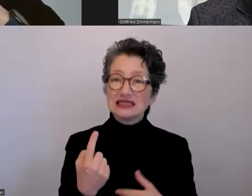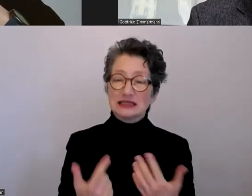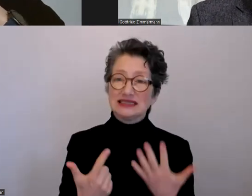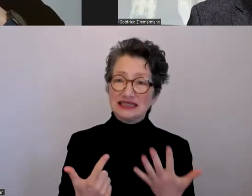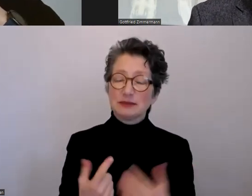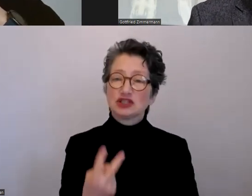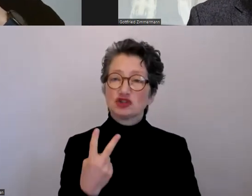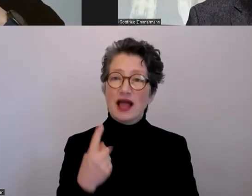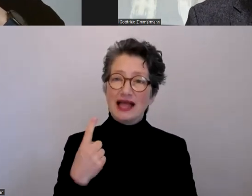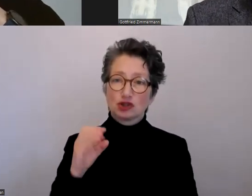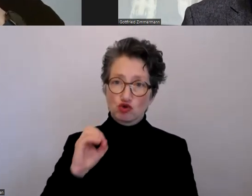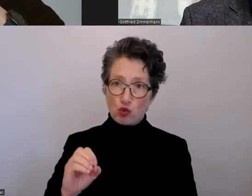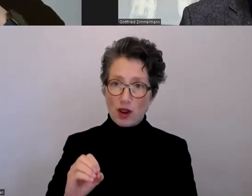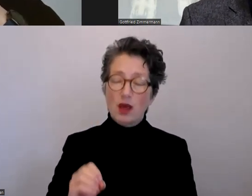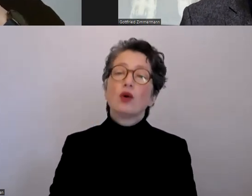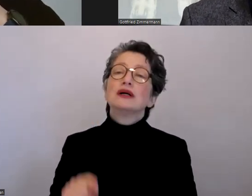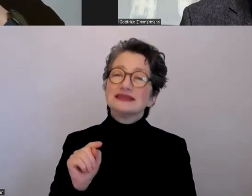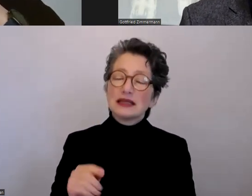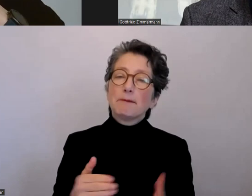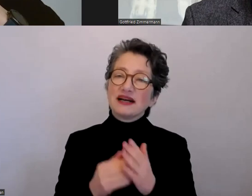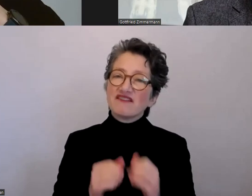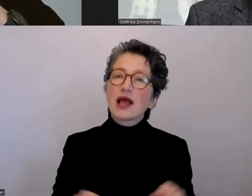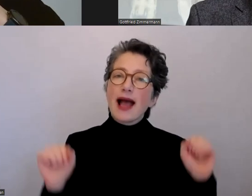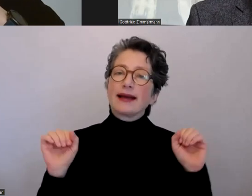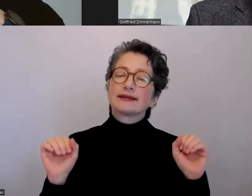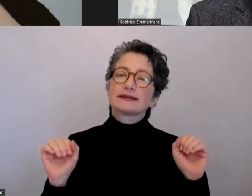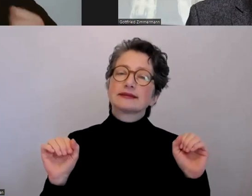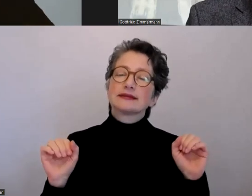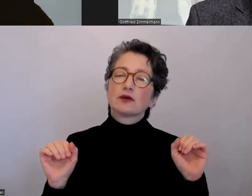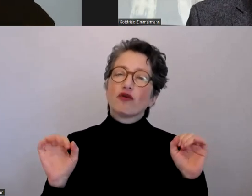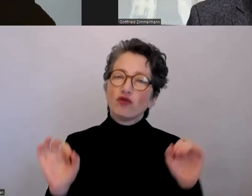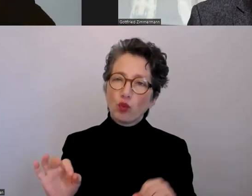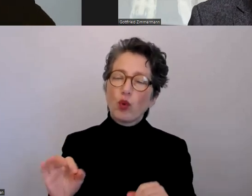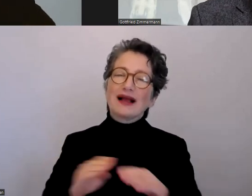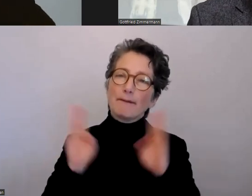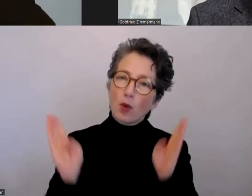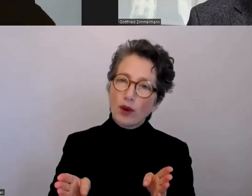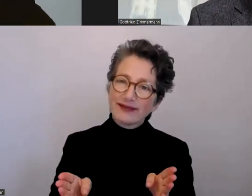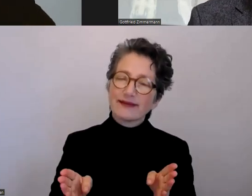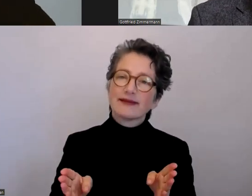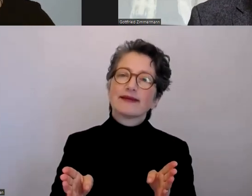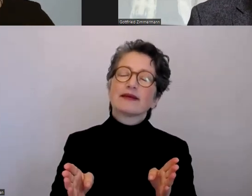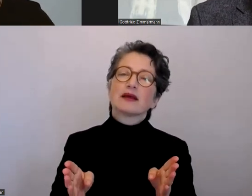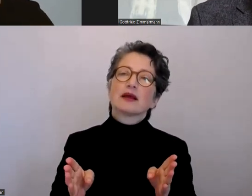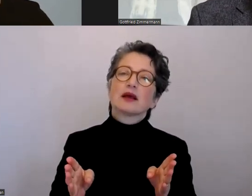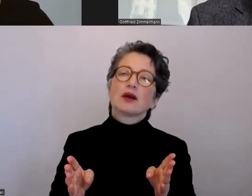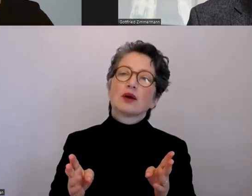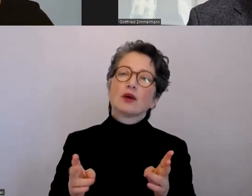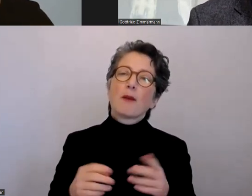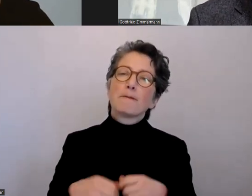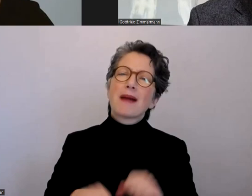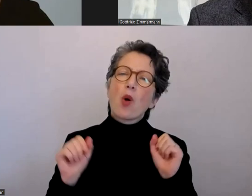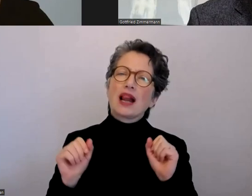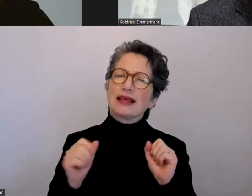17210. Und da geht es um Barrierefreiheit für Gebäude und ja,